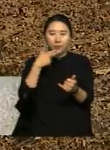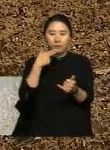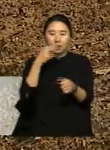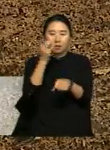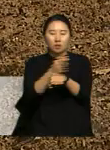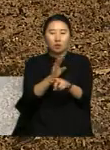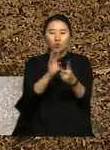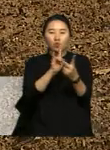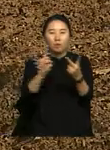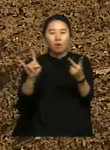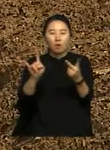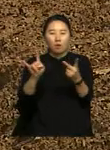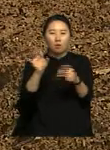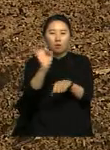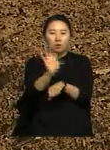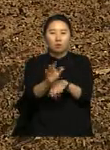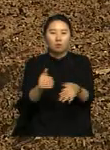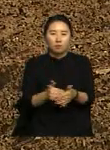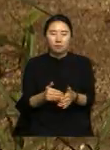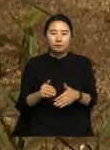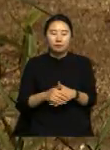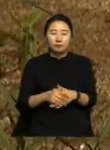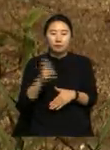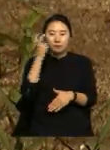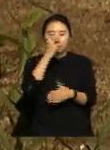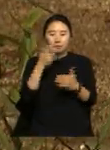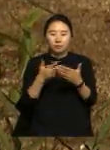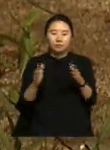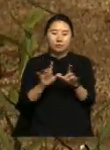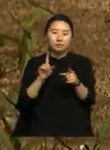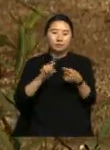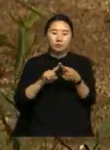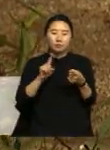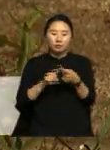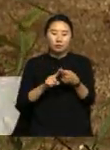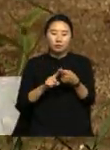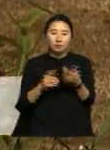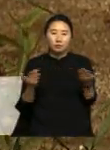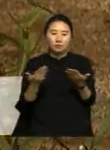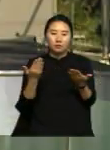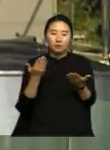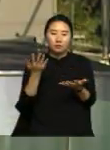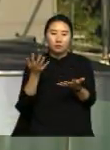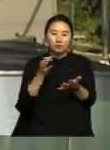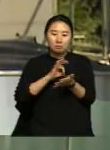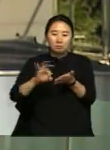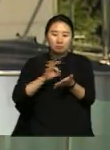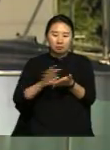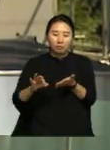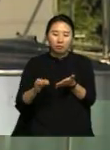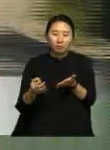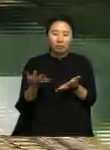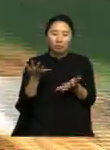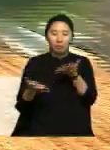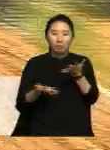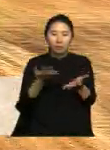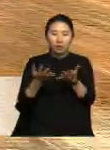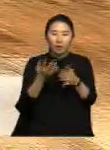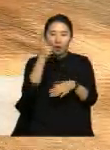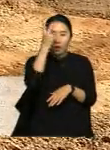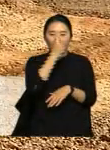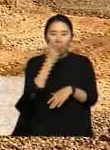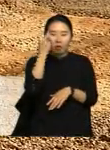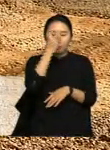매입가의 두 배를 줬습니다. 감사원은 이 부분에 대해 직권남용과 업무상 배임이라며